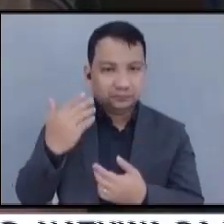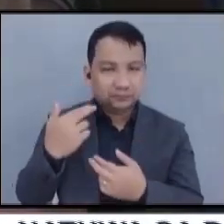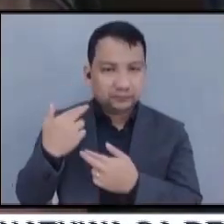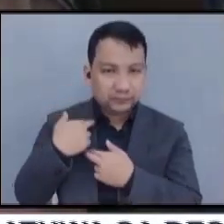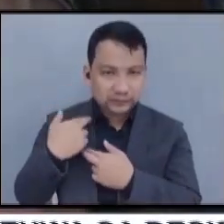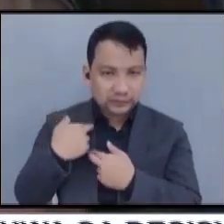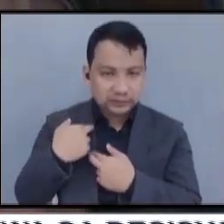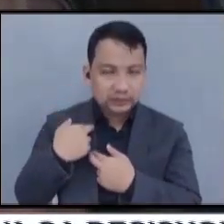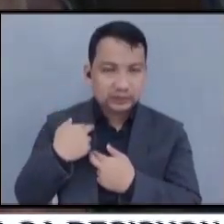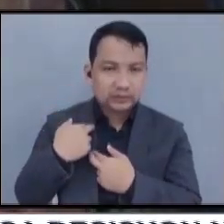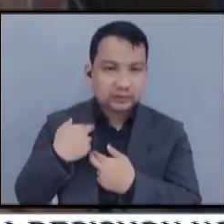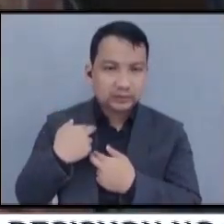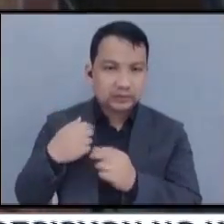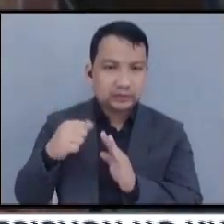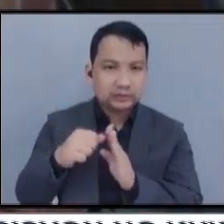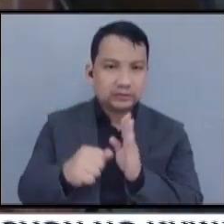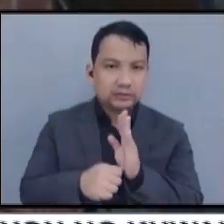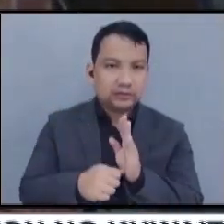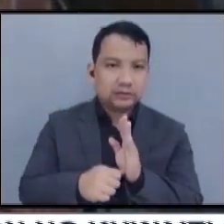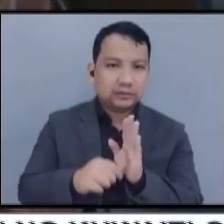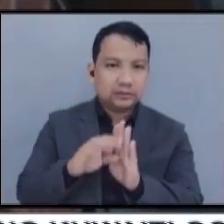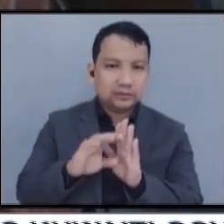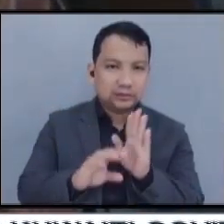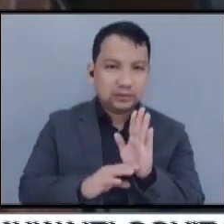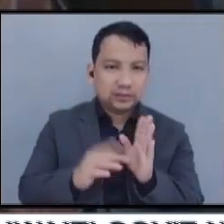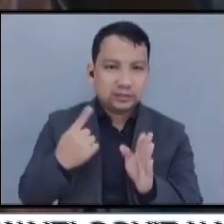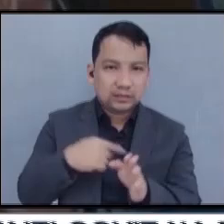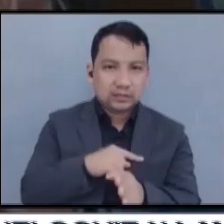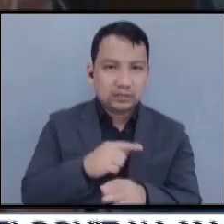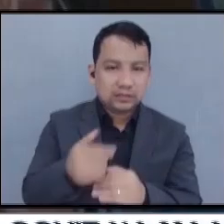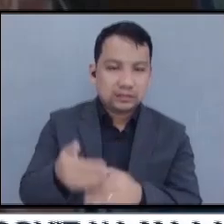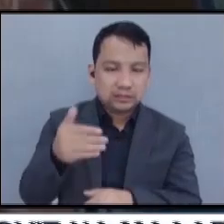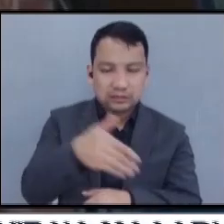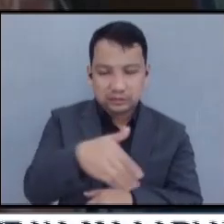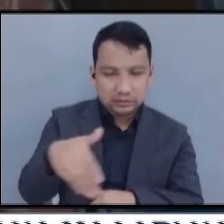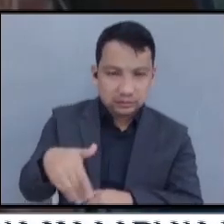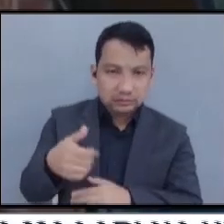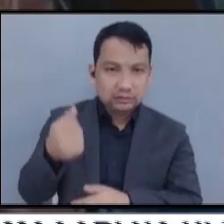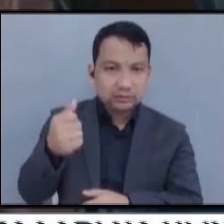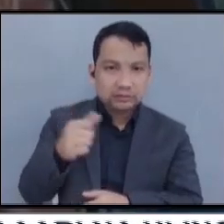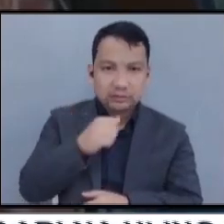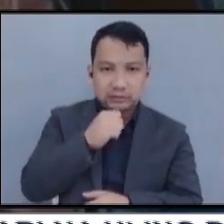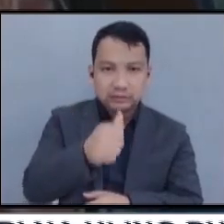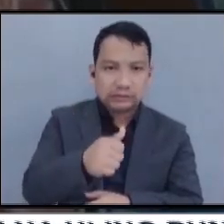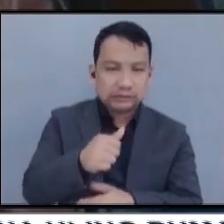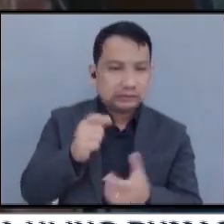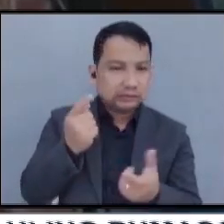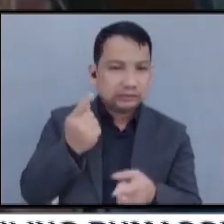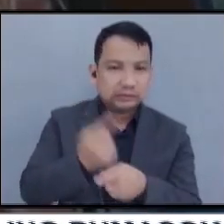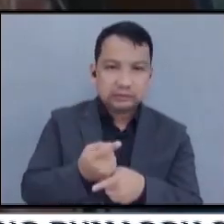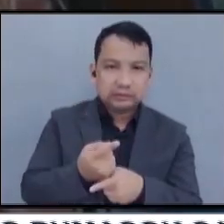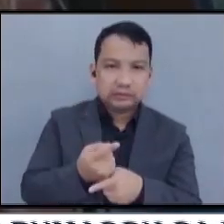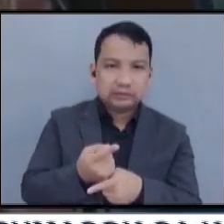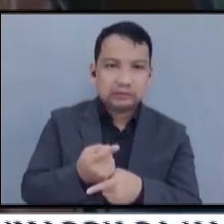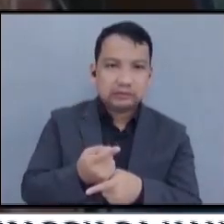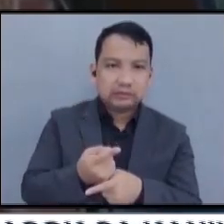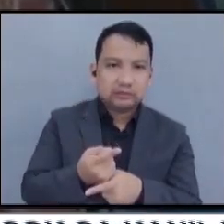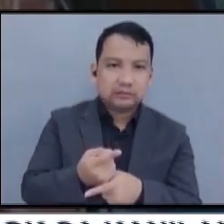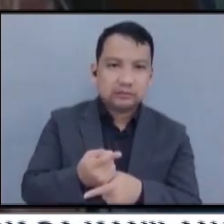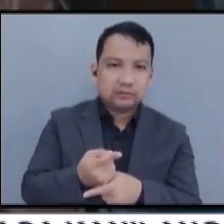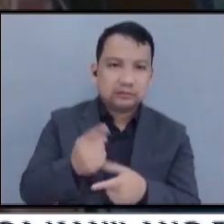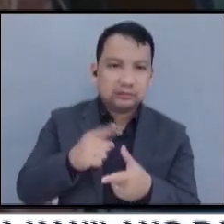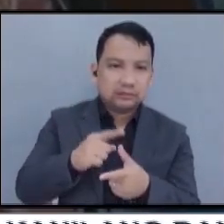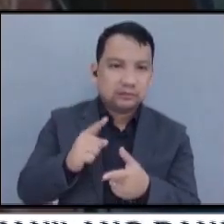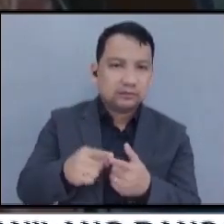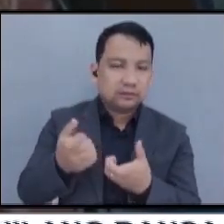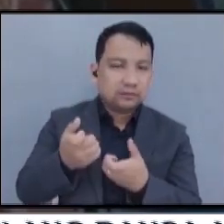under article 1 of the constitution that our territorial integrity and Sovereignty are not compromised and Uh We're playing